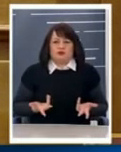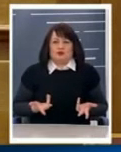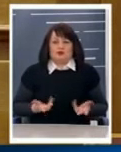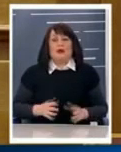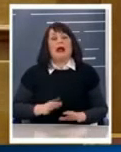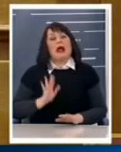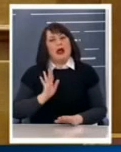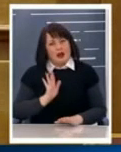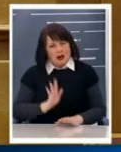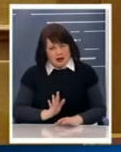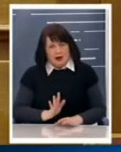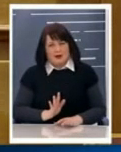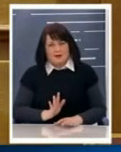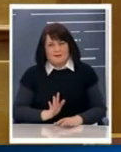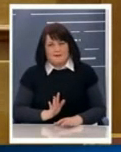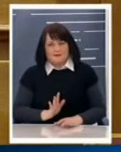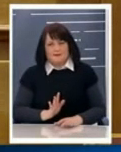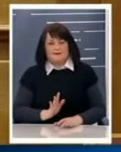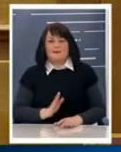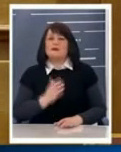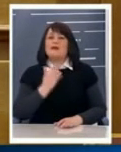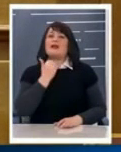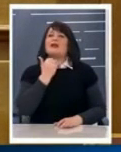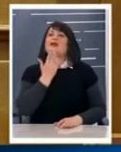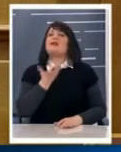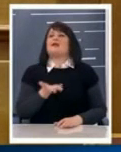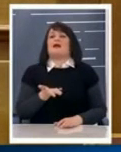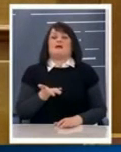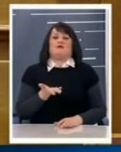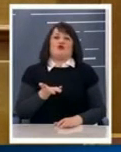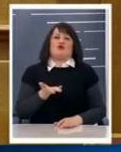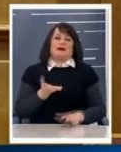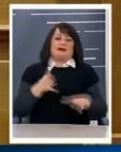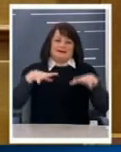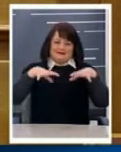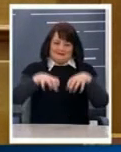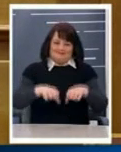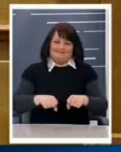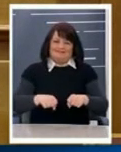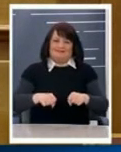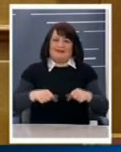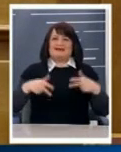Όμως δεν μπορείτε και να μείνετε στην εξουσία